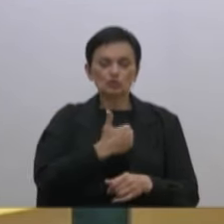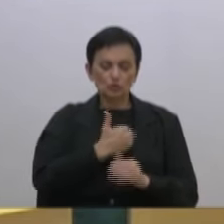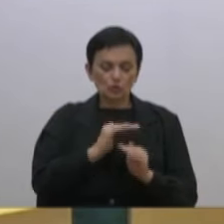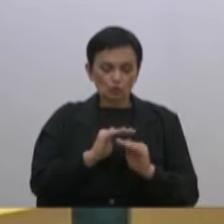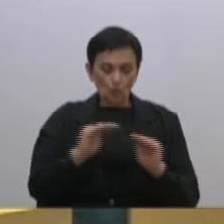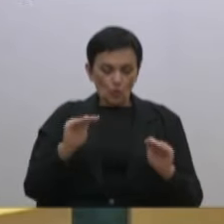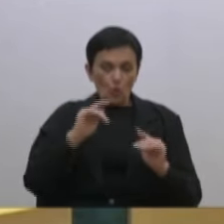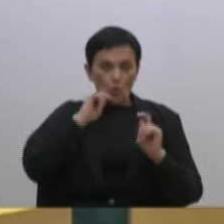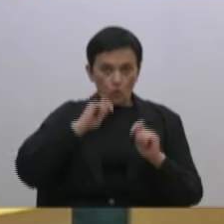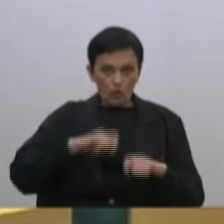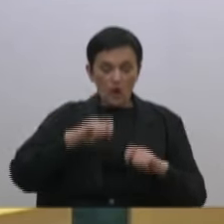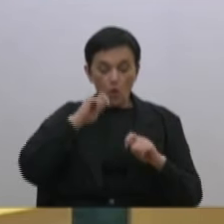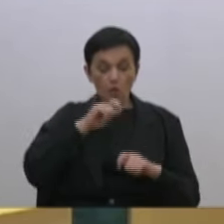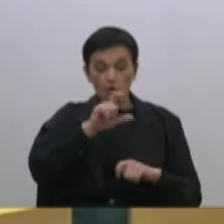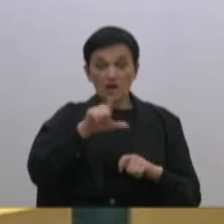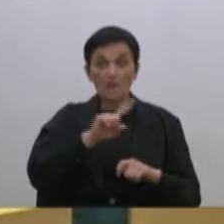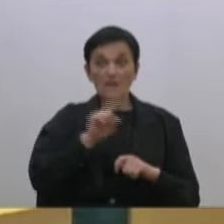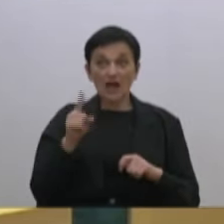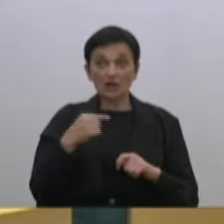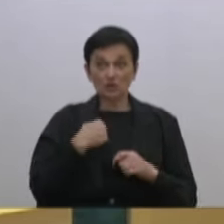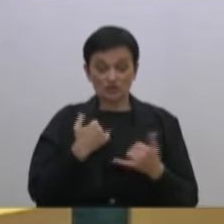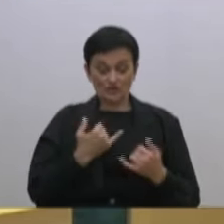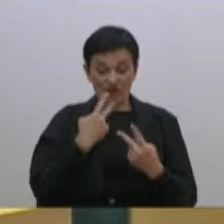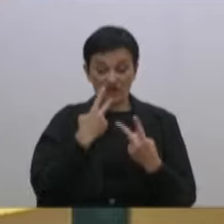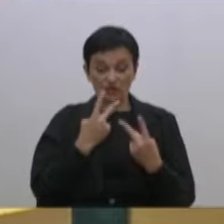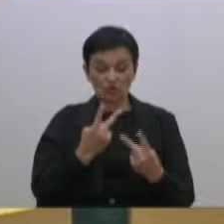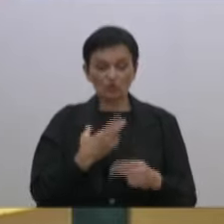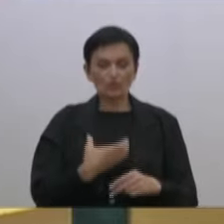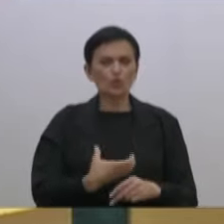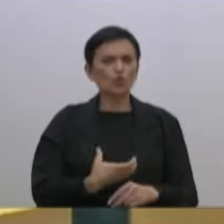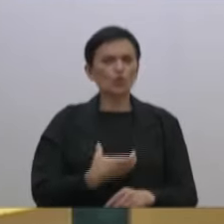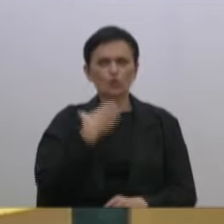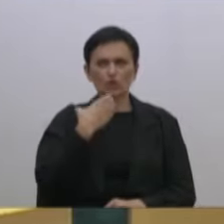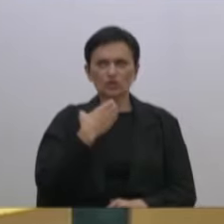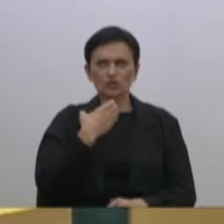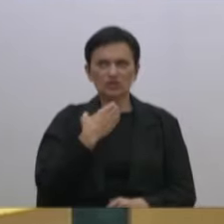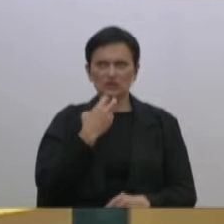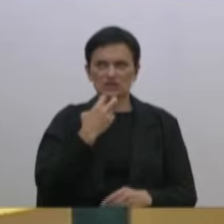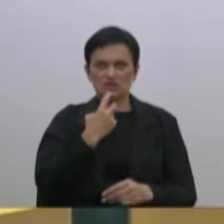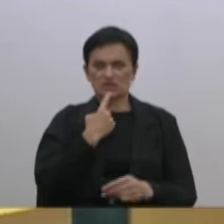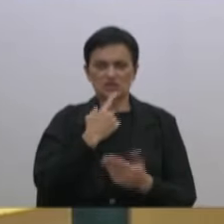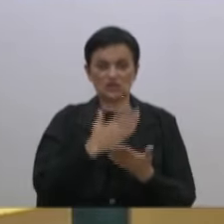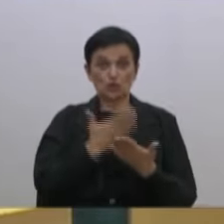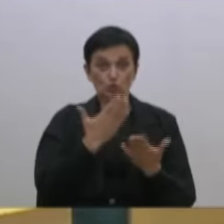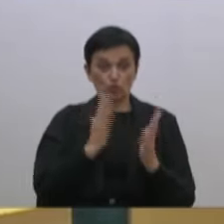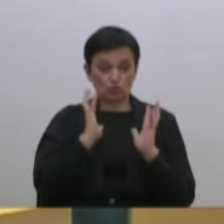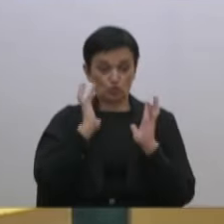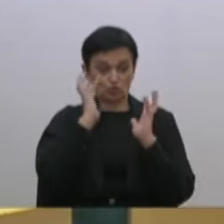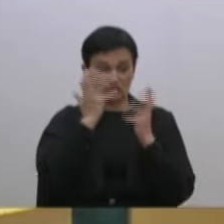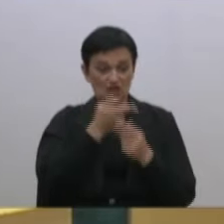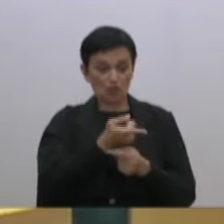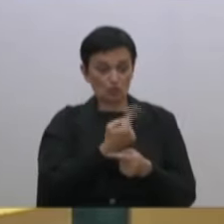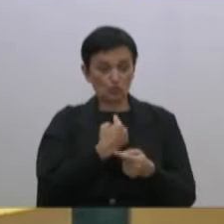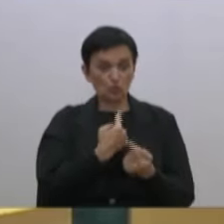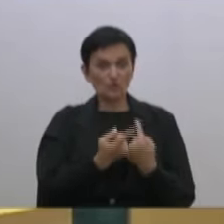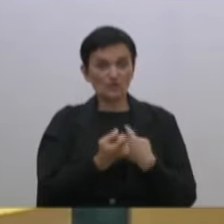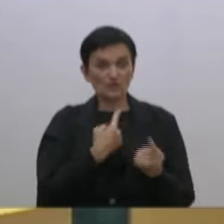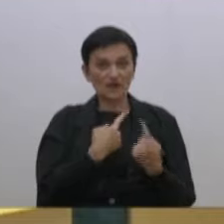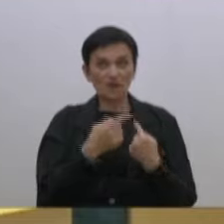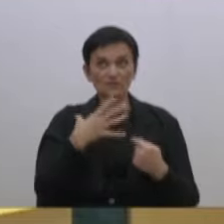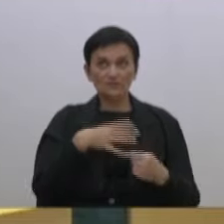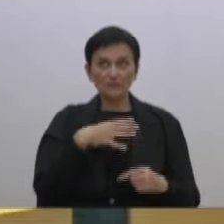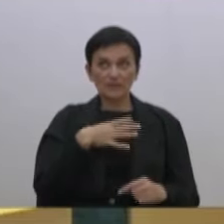ხალხს. მაგრამ ის რასაც ხედავ ჩვენ, არის უკიდურესი ცინიზმი. ამას თუ სერიოზულად გველაპარაკება ვიღაცა არ ვიცი,